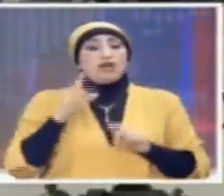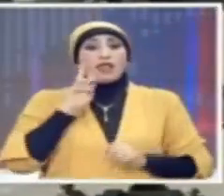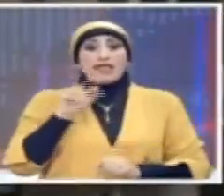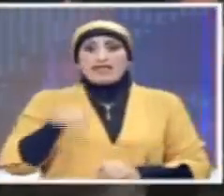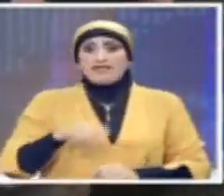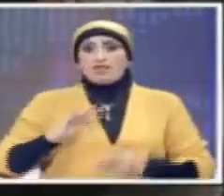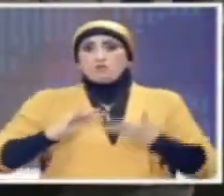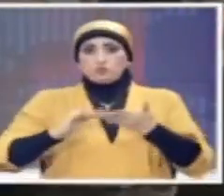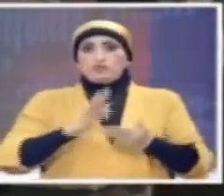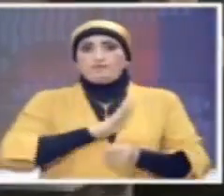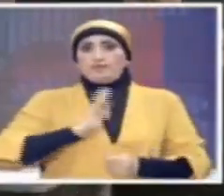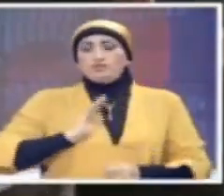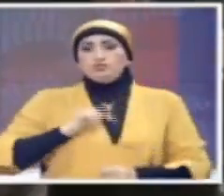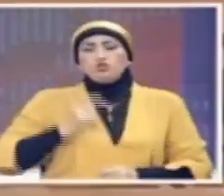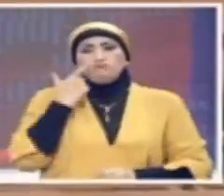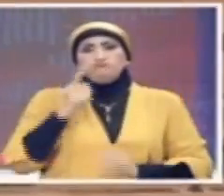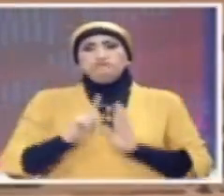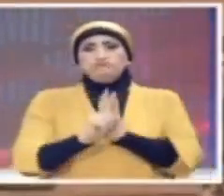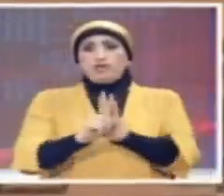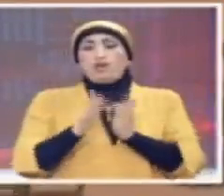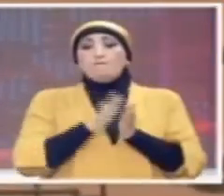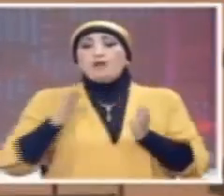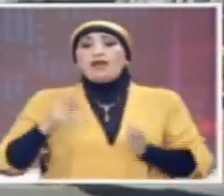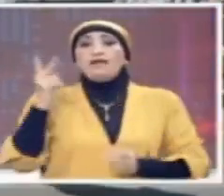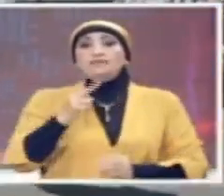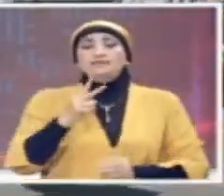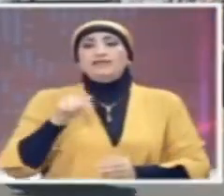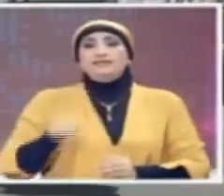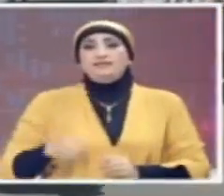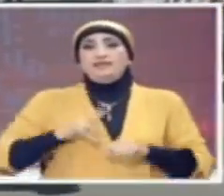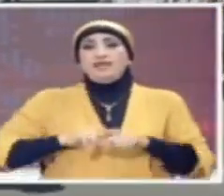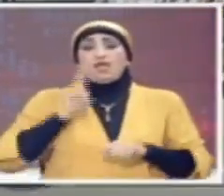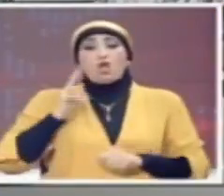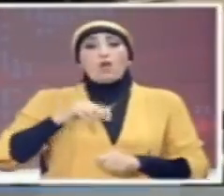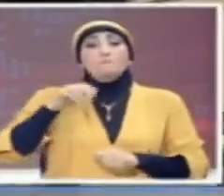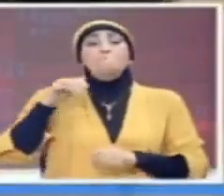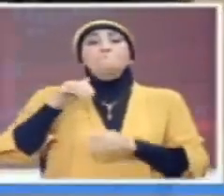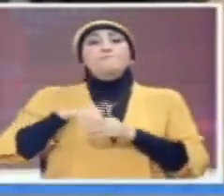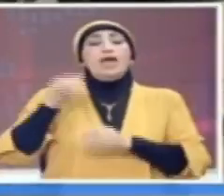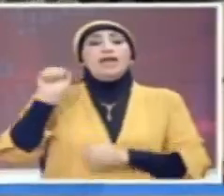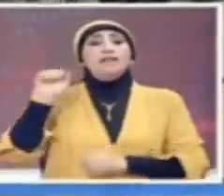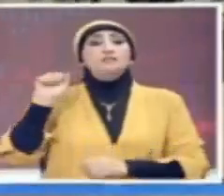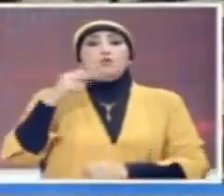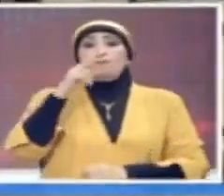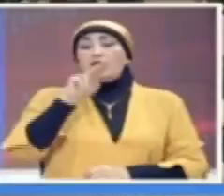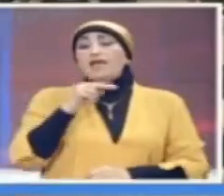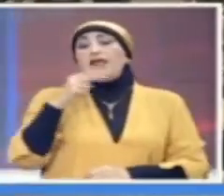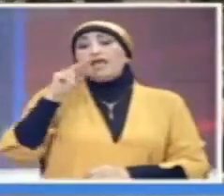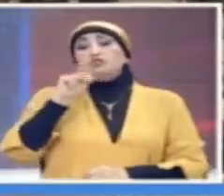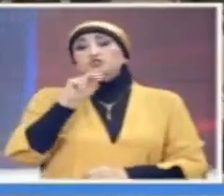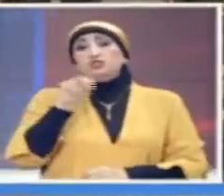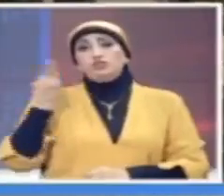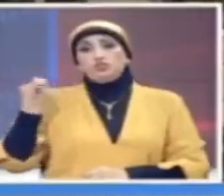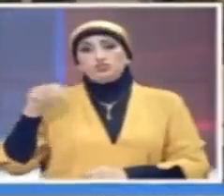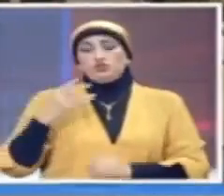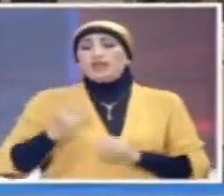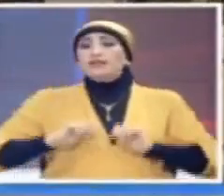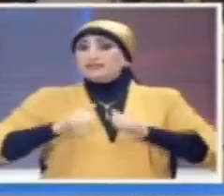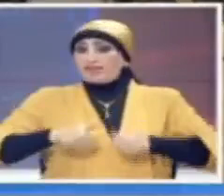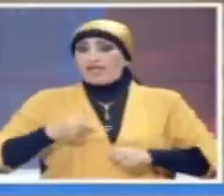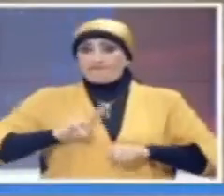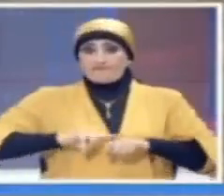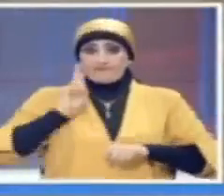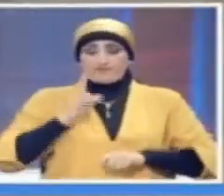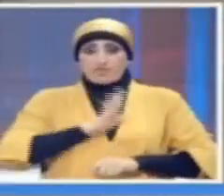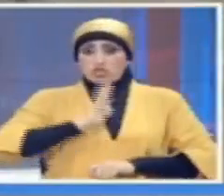القوات المسلحة في تأمين المرحلة الثانية من انتخابات مجلس النواب 2020. استعدت القوات